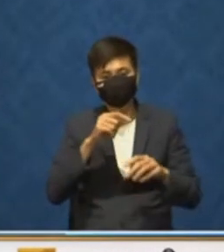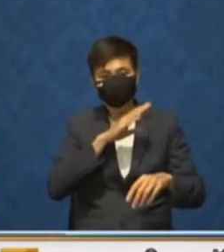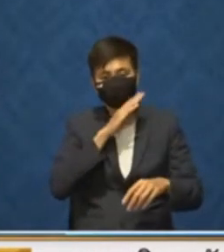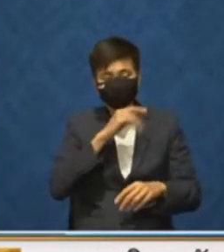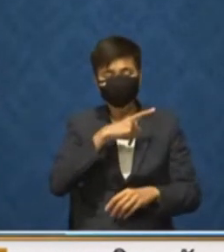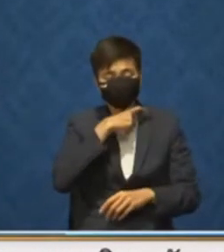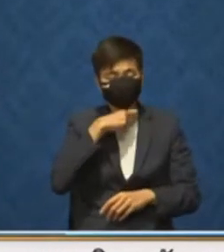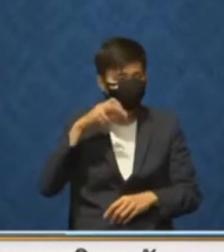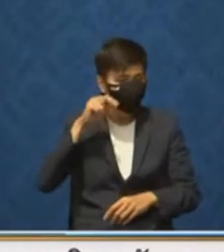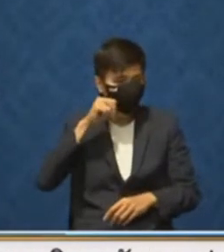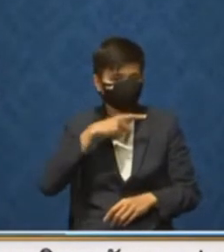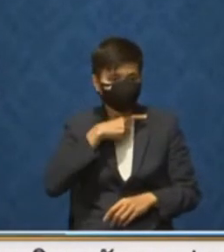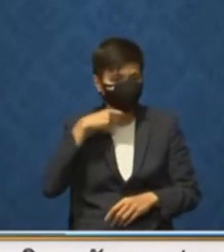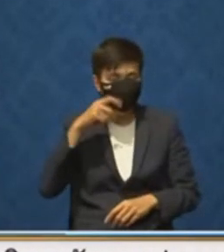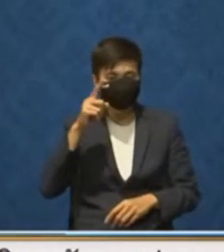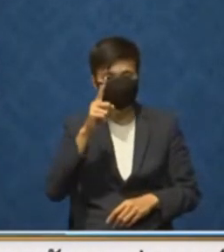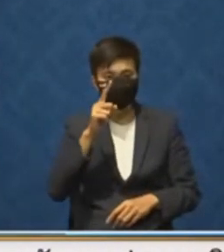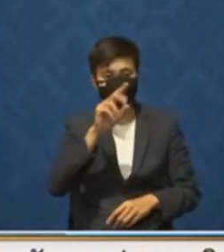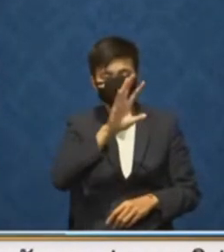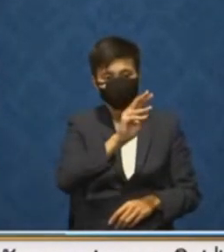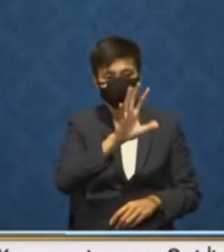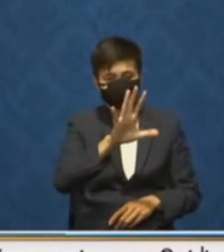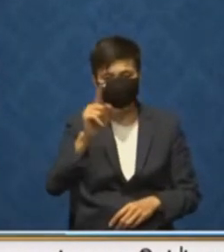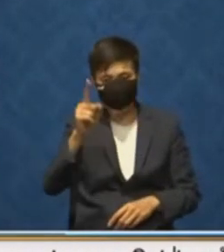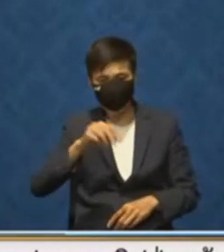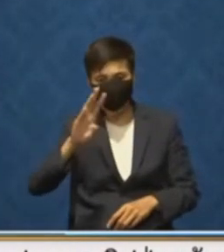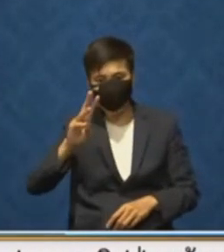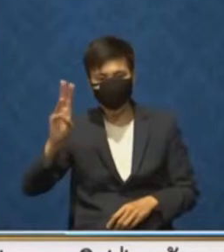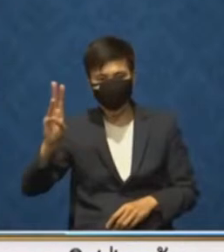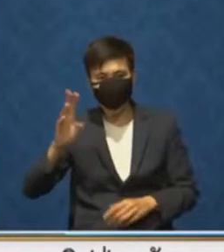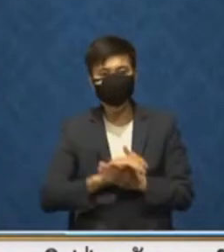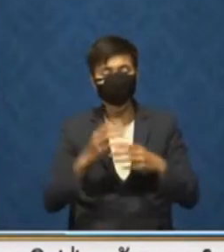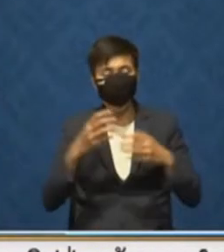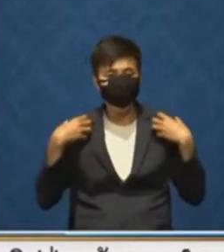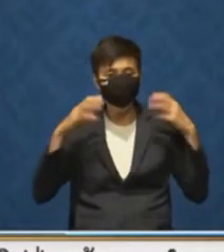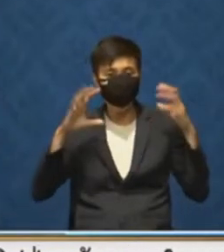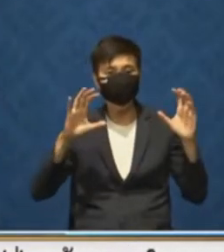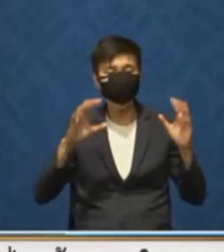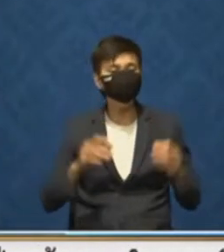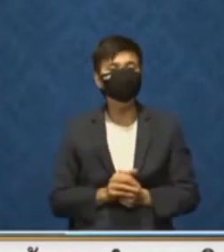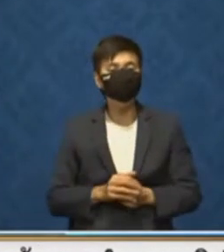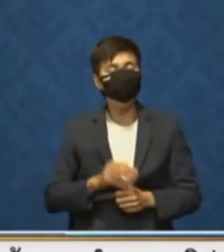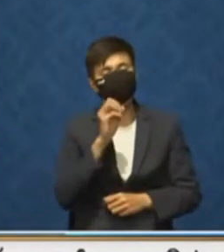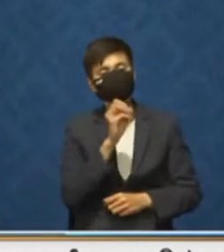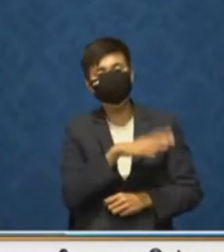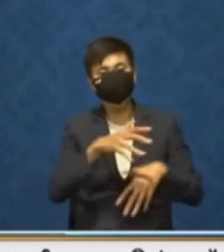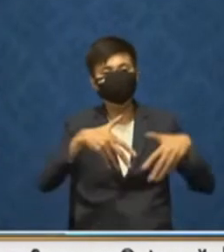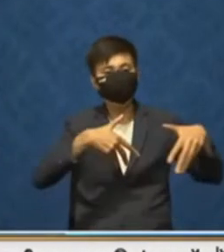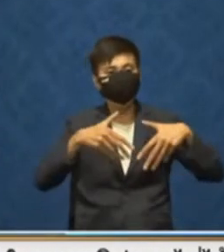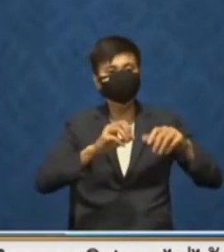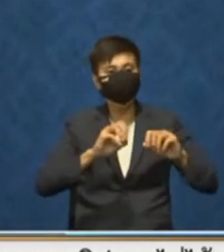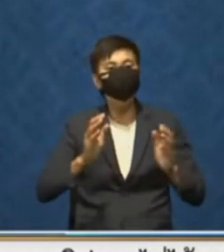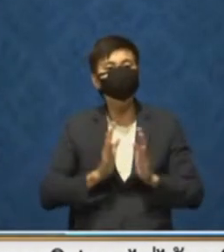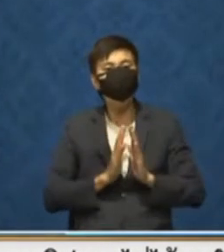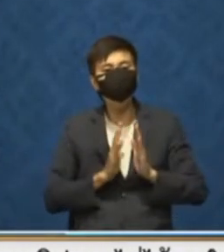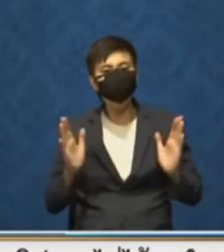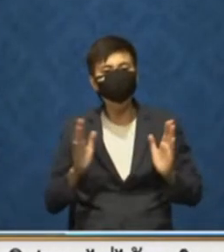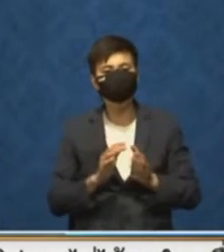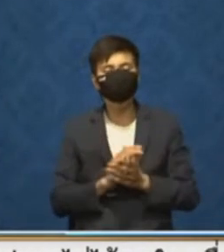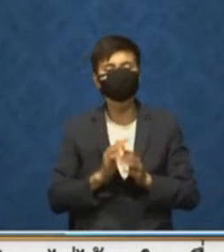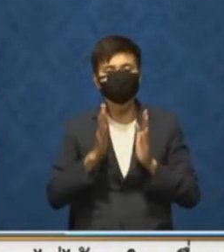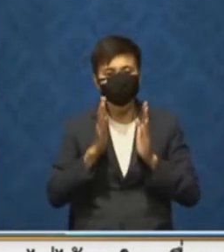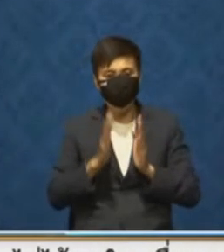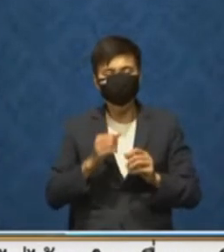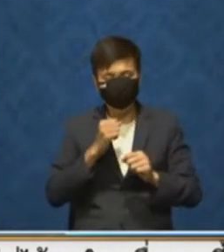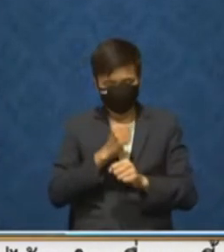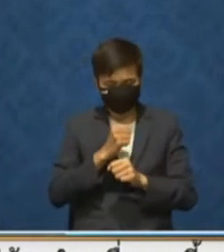5/2560 6บอกได้นะครับภาครัฐในไม่เคยทอดทิ้งประชาชนนะครับโอเคภาครัฐนี้ได้มาซอยทั้ง